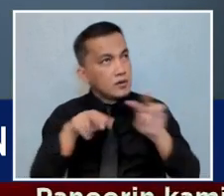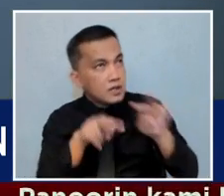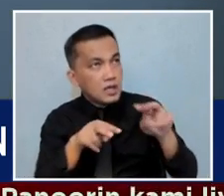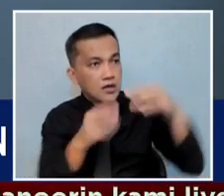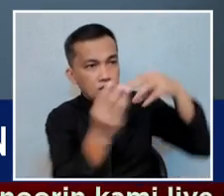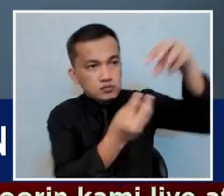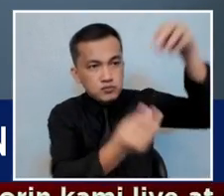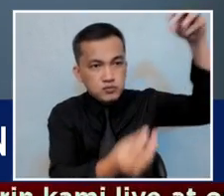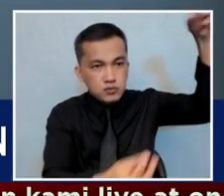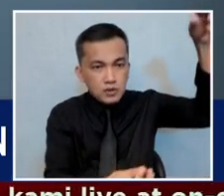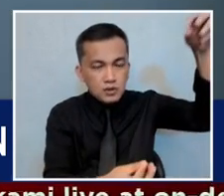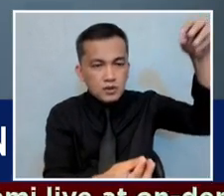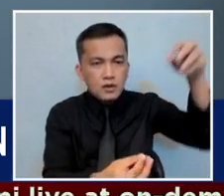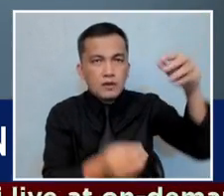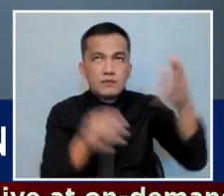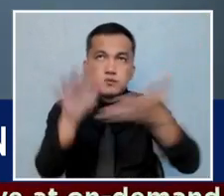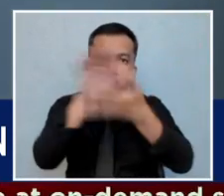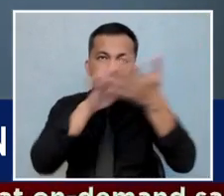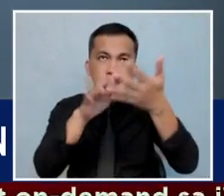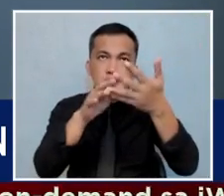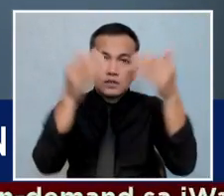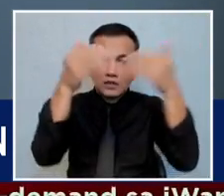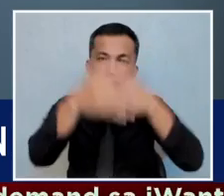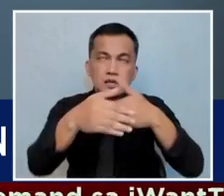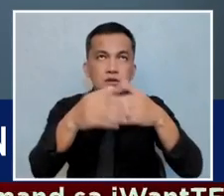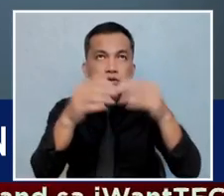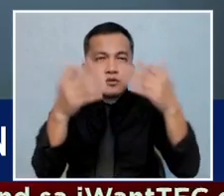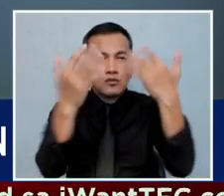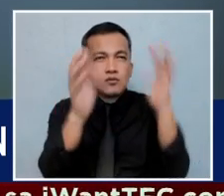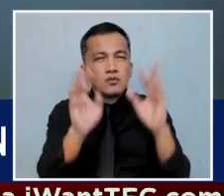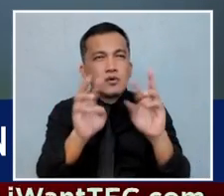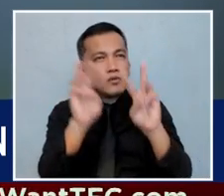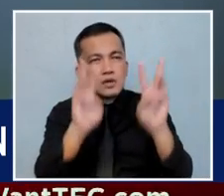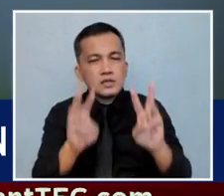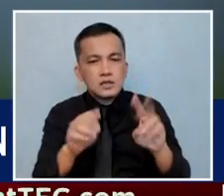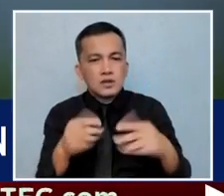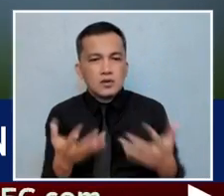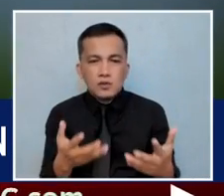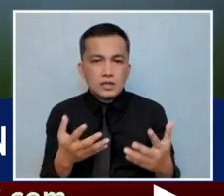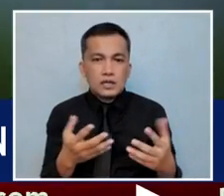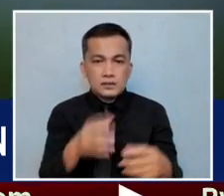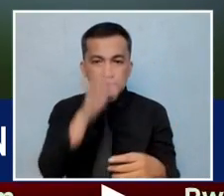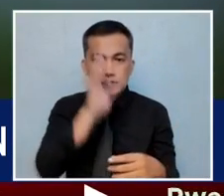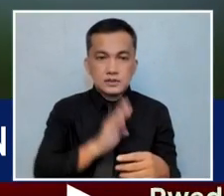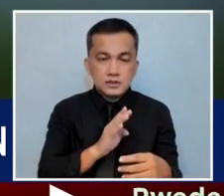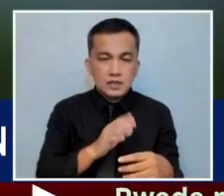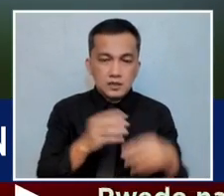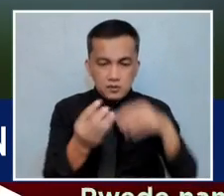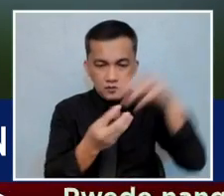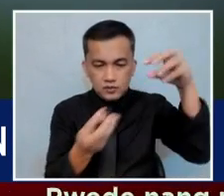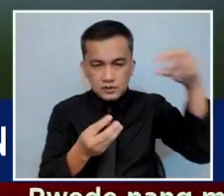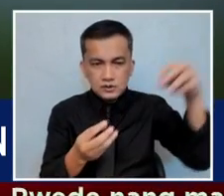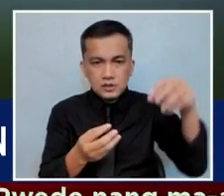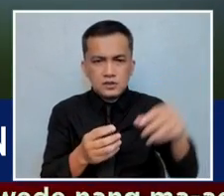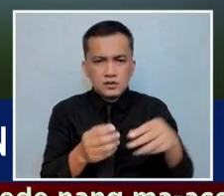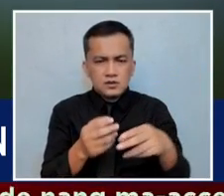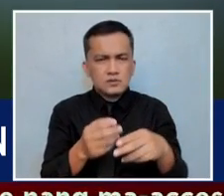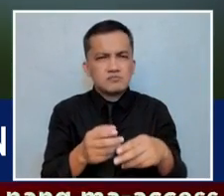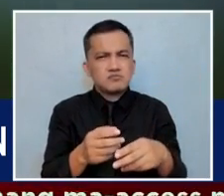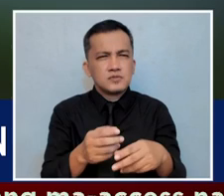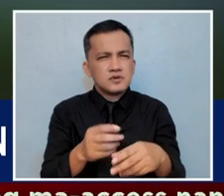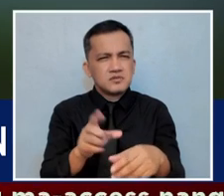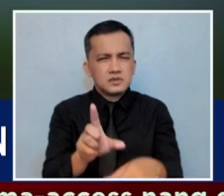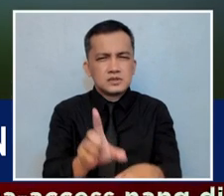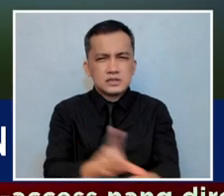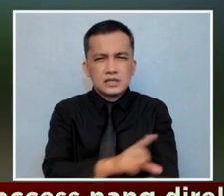sinabayan ng maulap at makulimlim na panahon. Wala namang idinulot na pinsala ang buhawi na nagtagal ng 10 minuto.